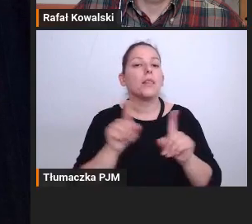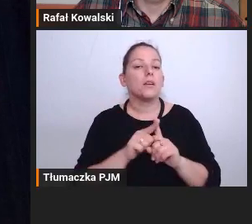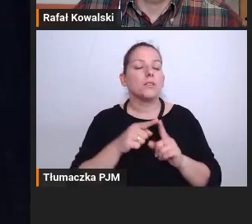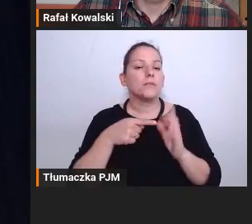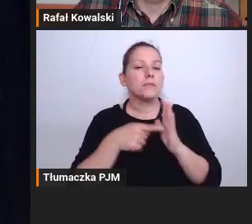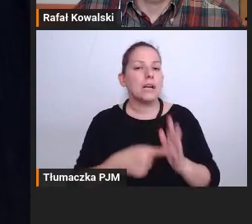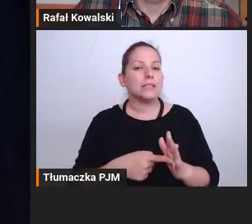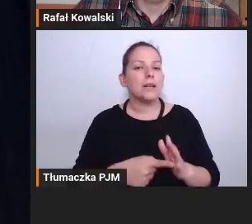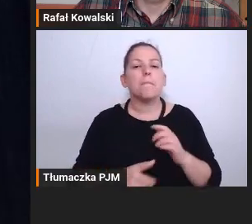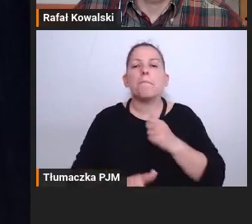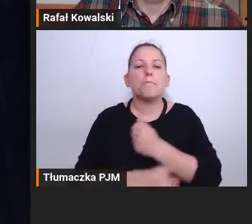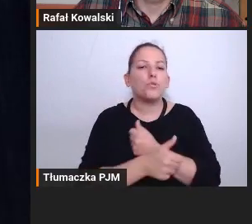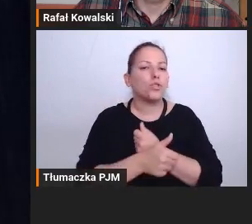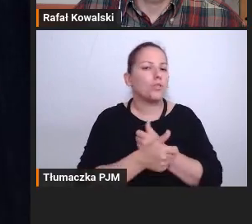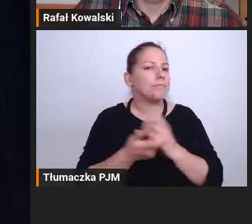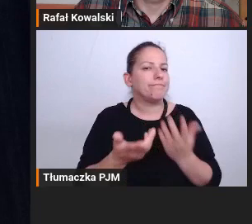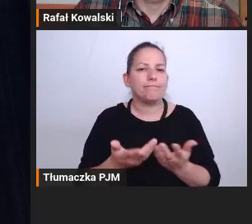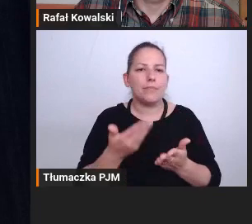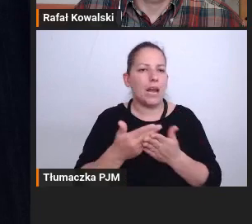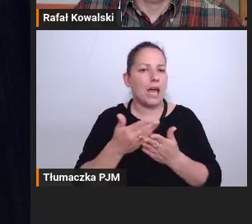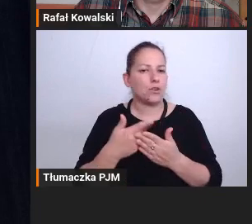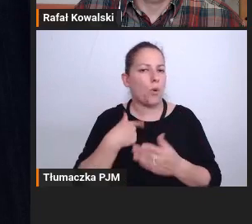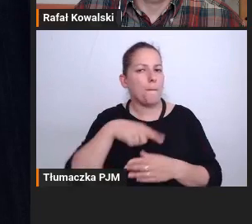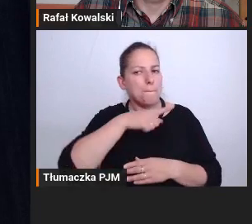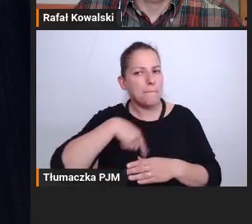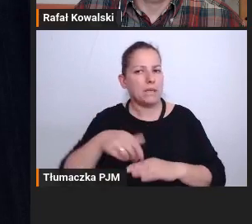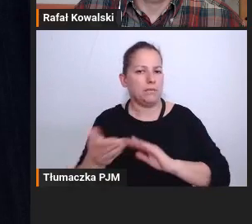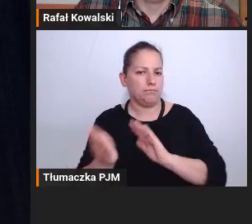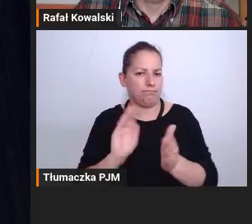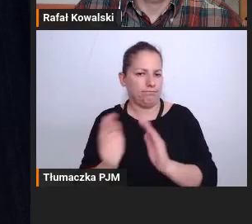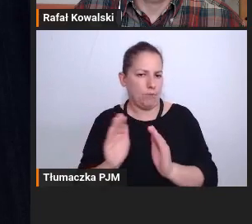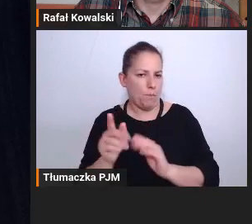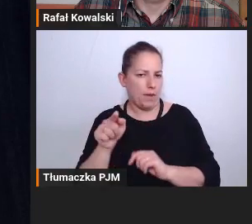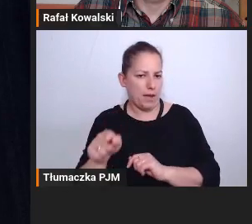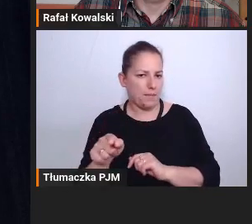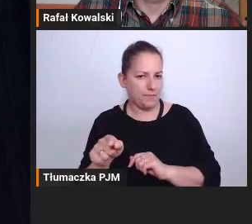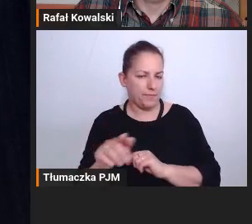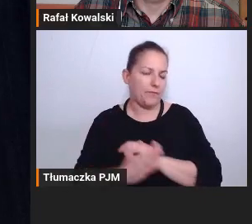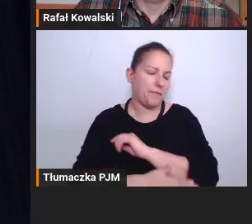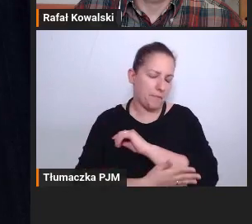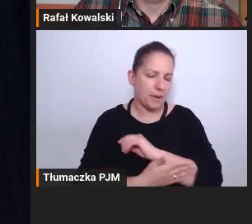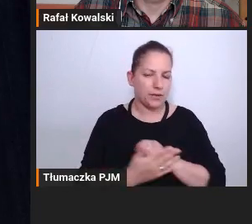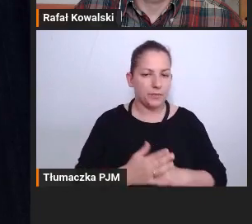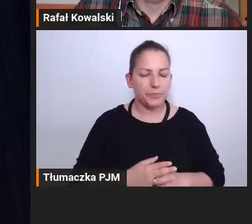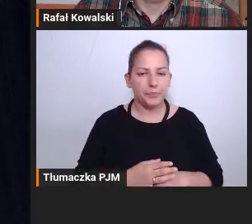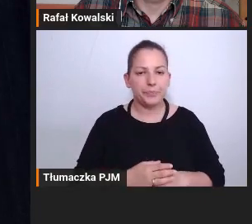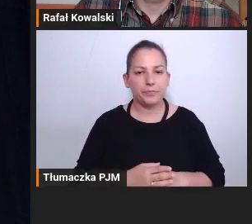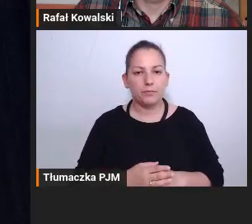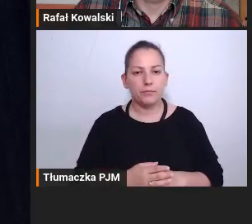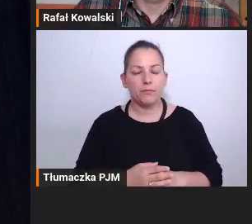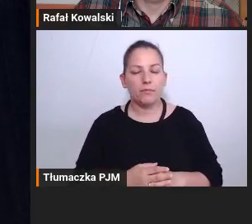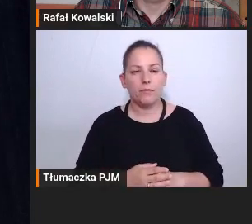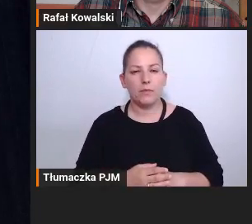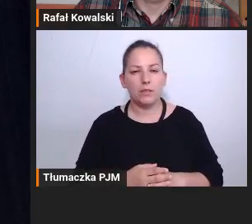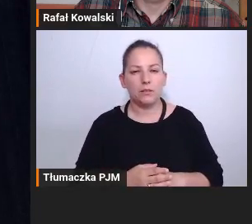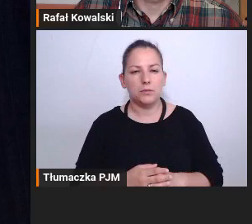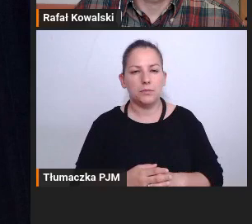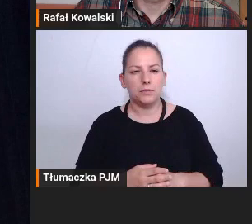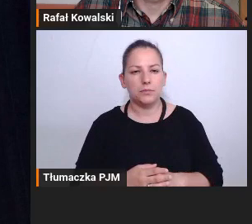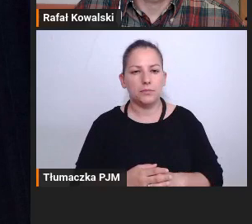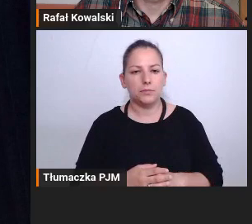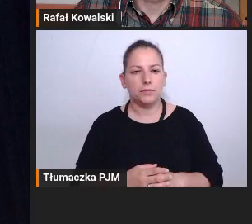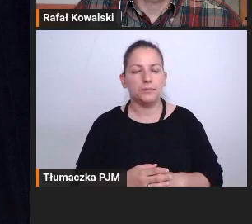wskazać przyczynę, ze względu na którą my mamy świadczyć te wsparcie czy opiekę. Natomiast,